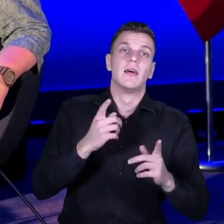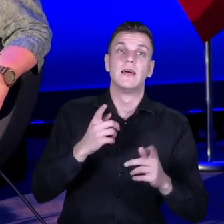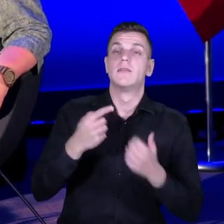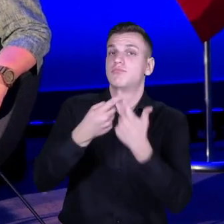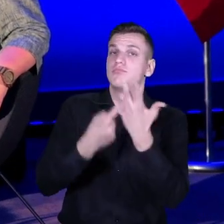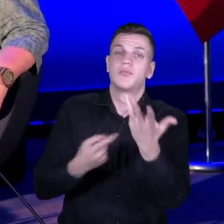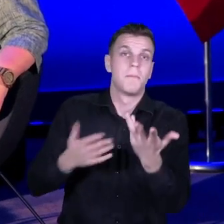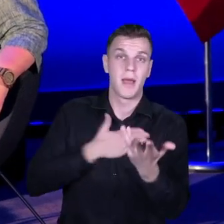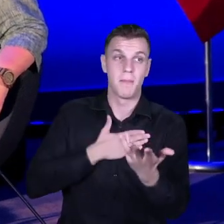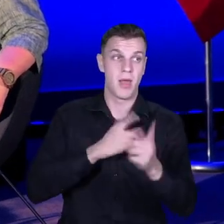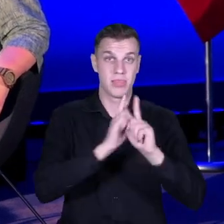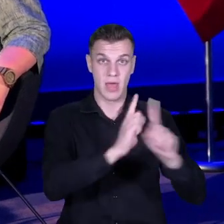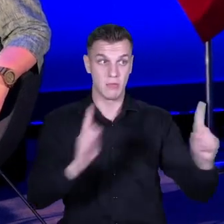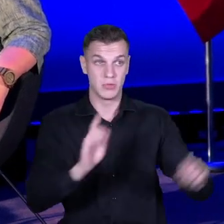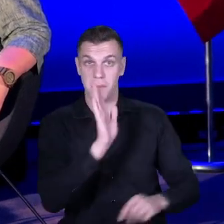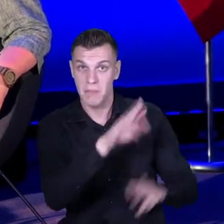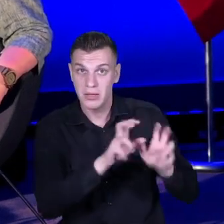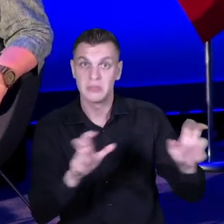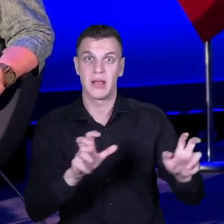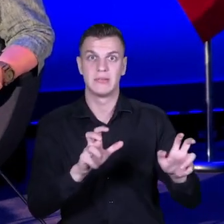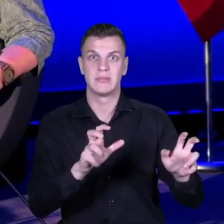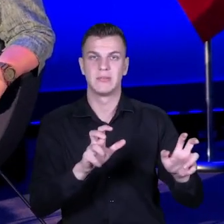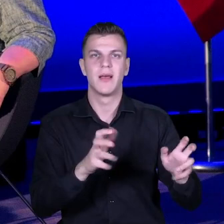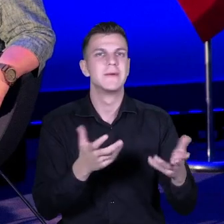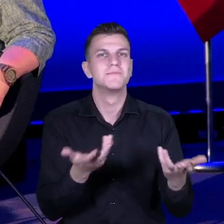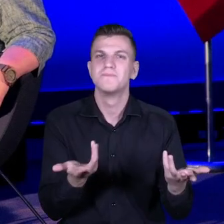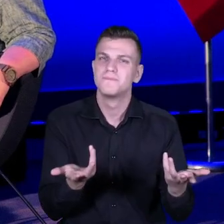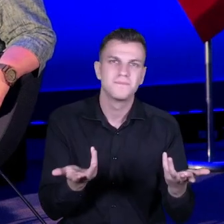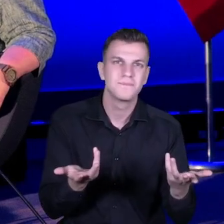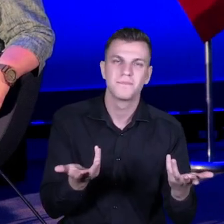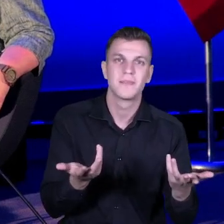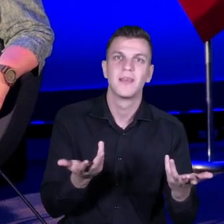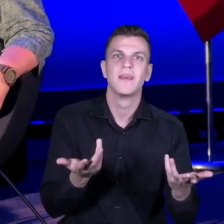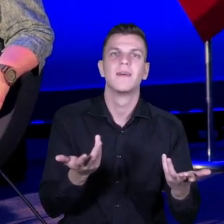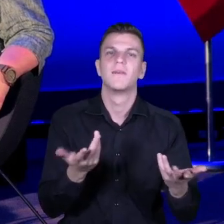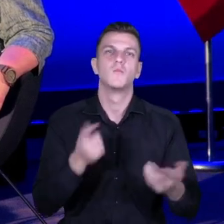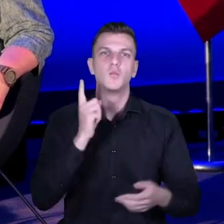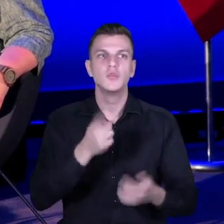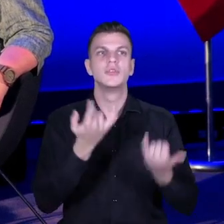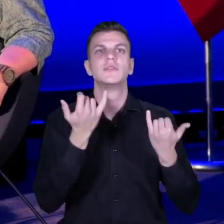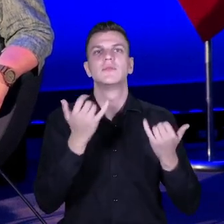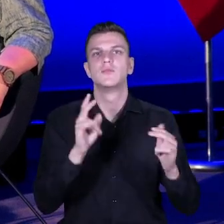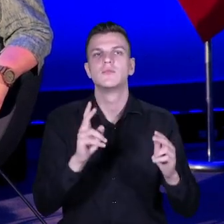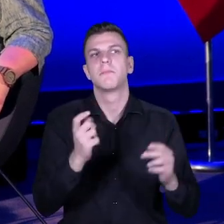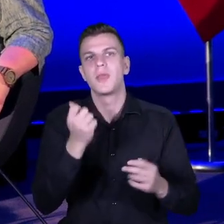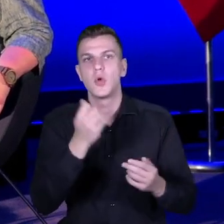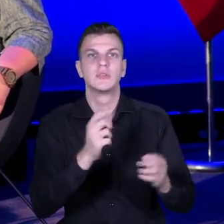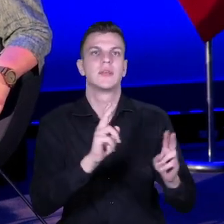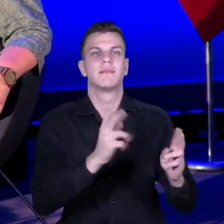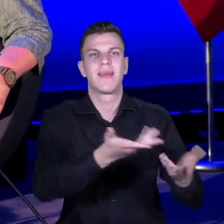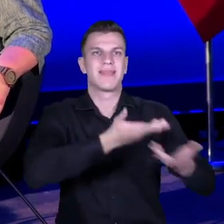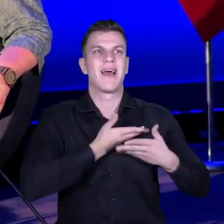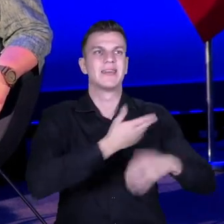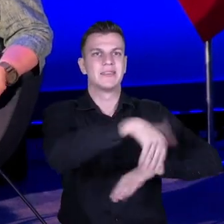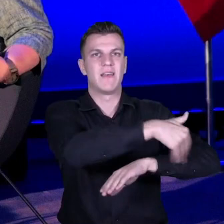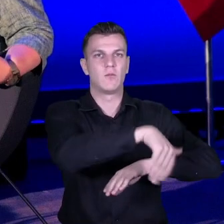dla nauczycieli. Tak, musimy tych rzeczy, tych środków pozyskiwać na zewnątrz, warto o tym pomyśleć, żeby to upowszechnić. I także